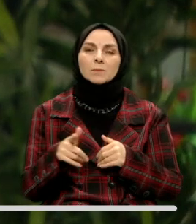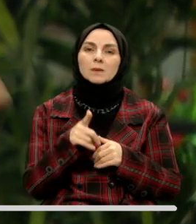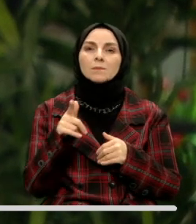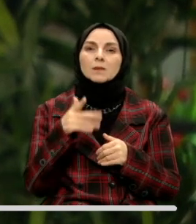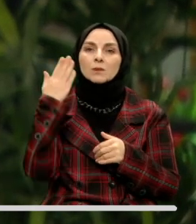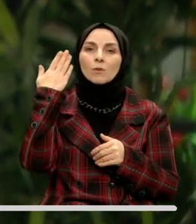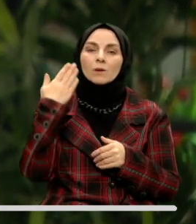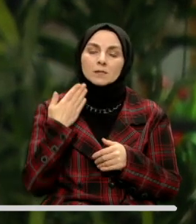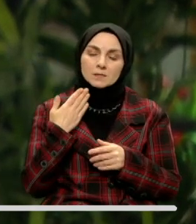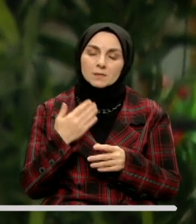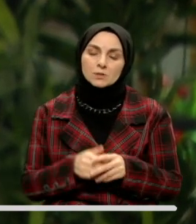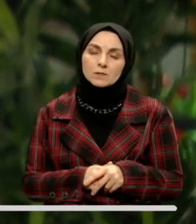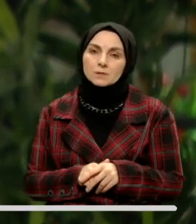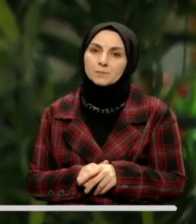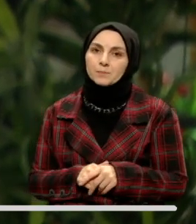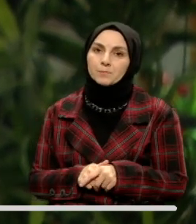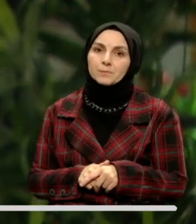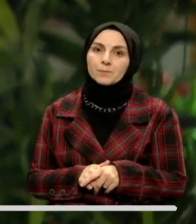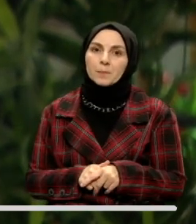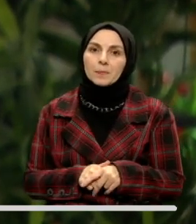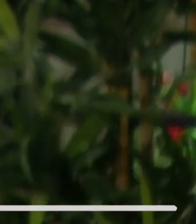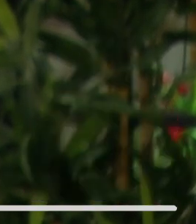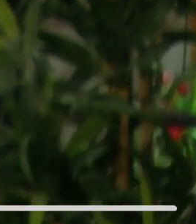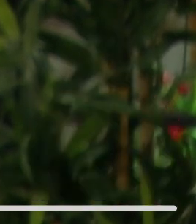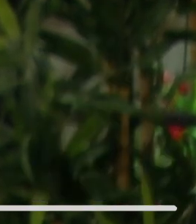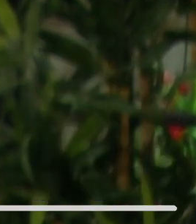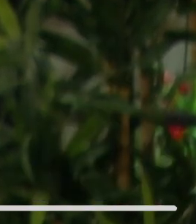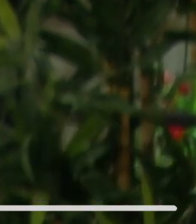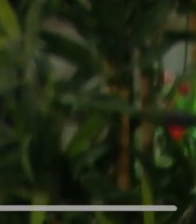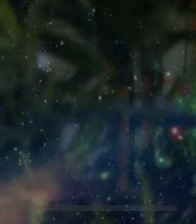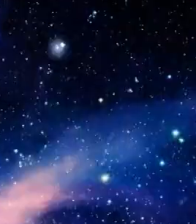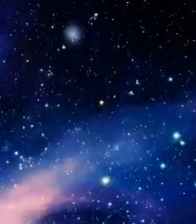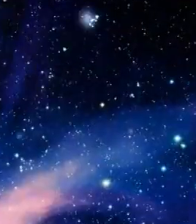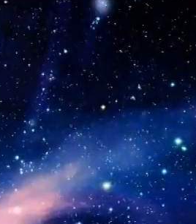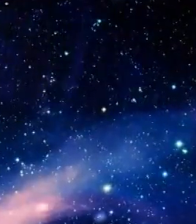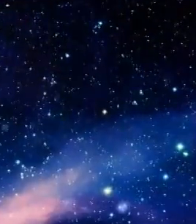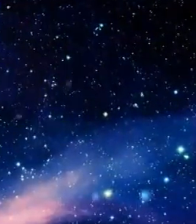nasıl olmalıymış? Buyurun hep birlikte VTR'mizden izleyelim. Ardından biz buradayız.